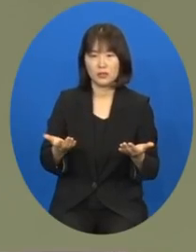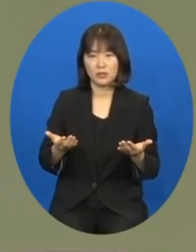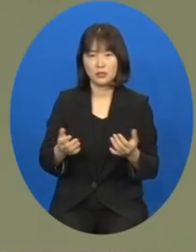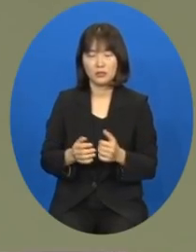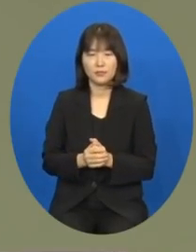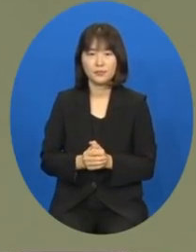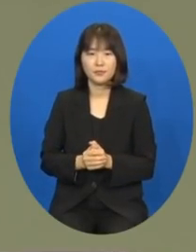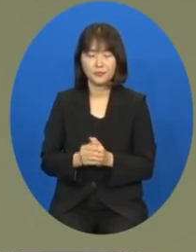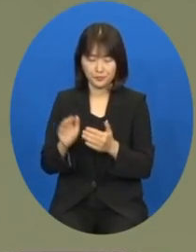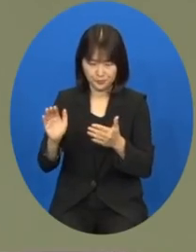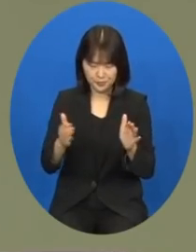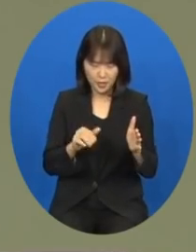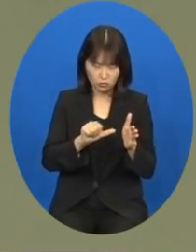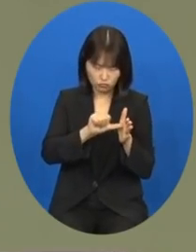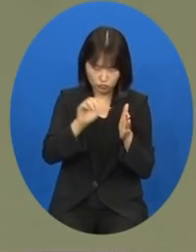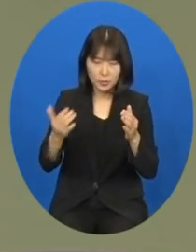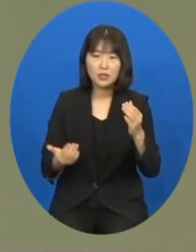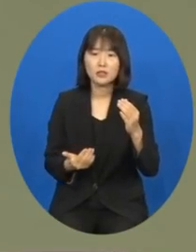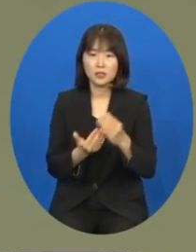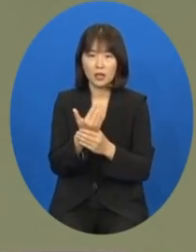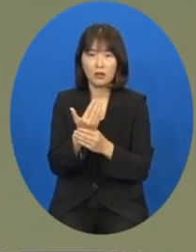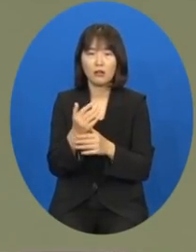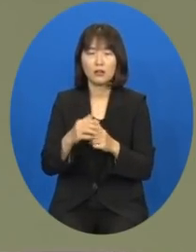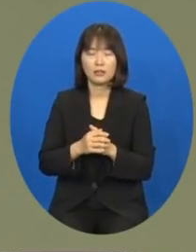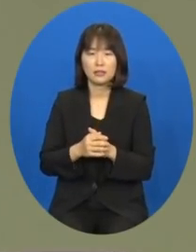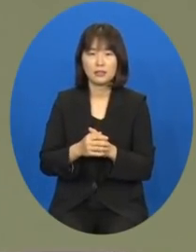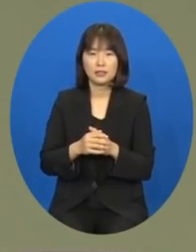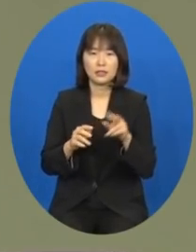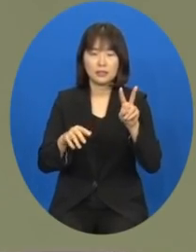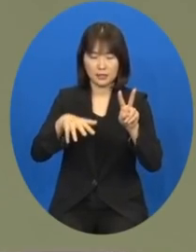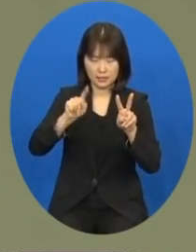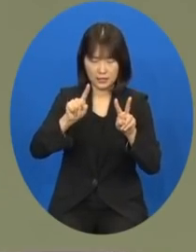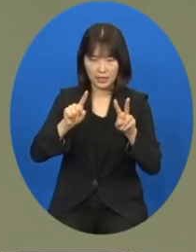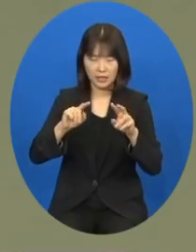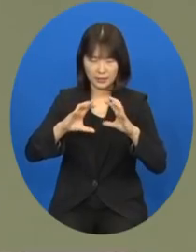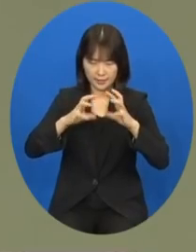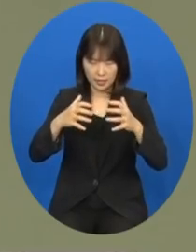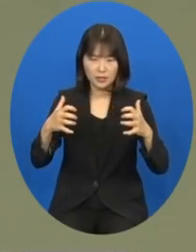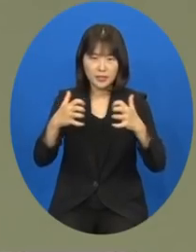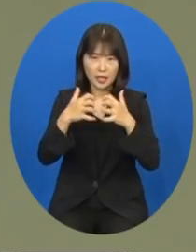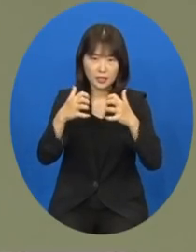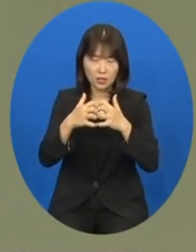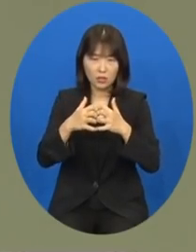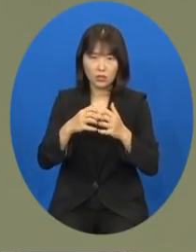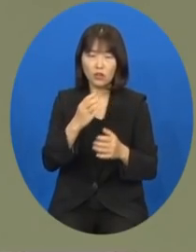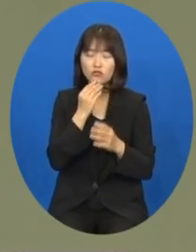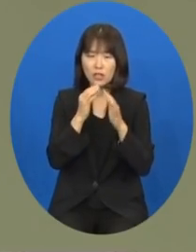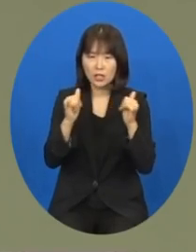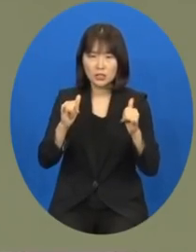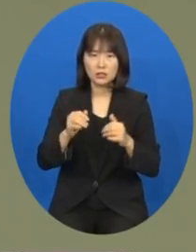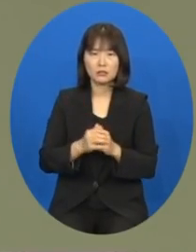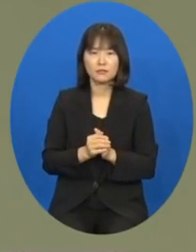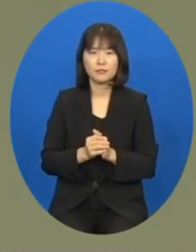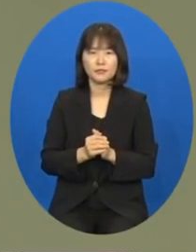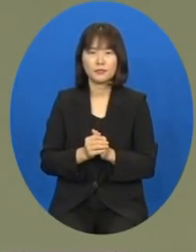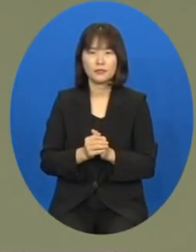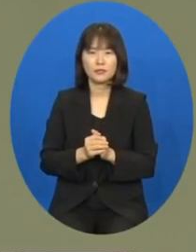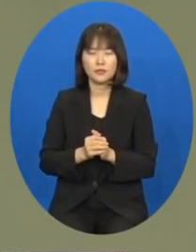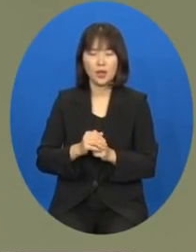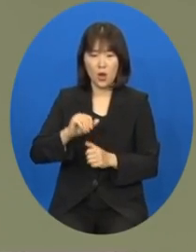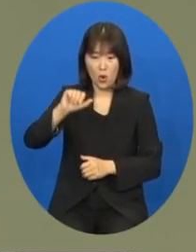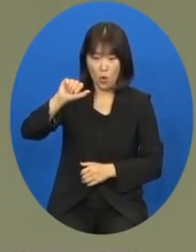제 2차 세계대전 그때 유대인들 500 명도 아니고 천 명도 아니고 5만 명도 안